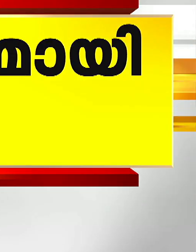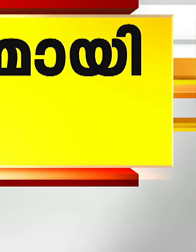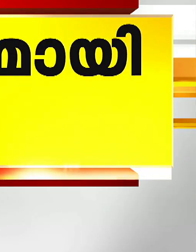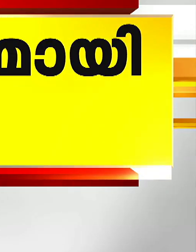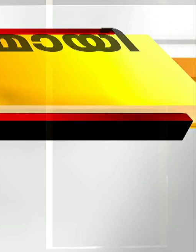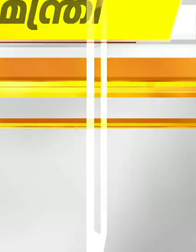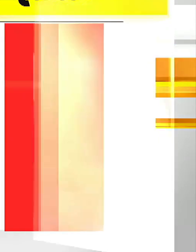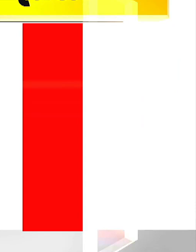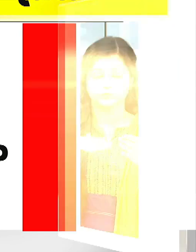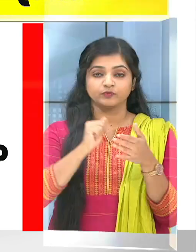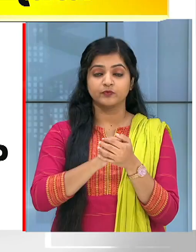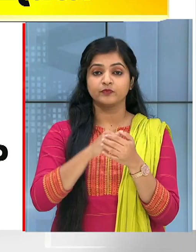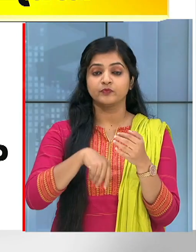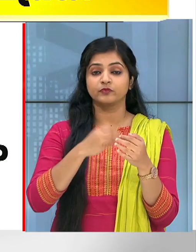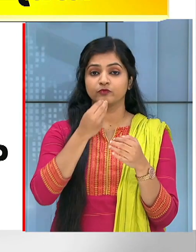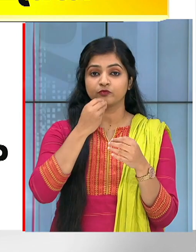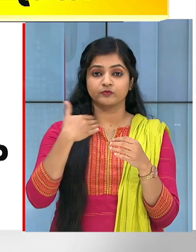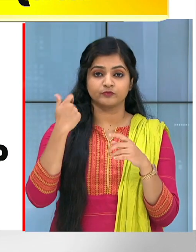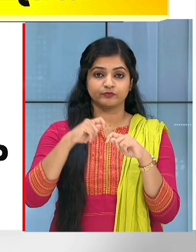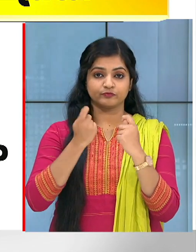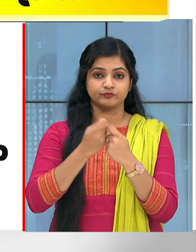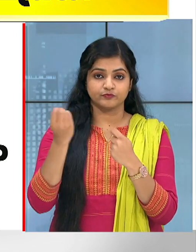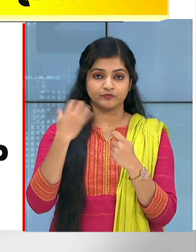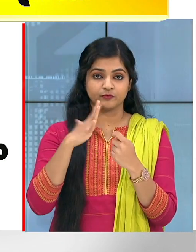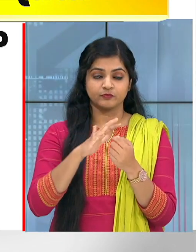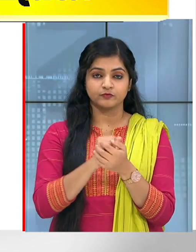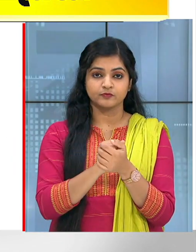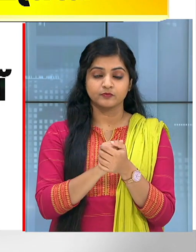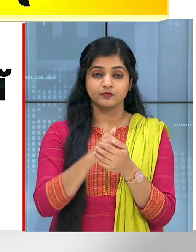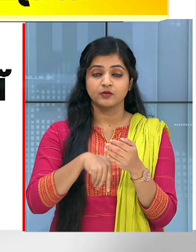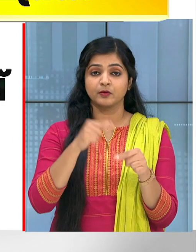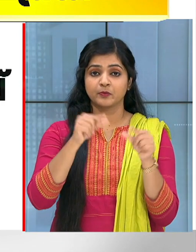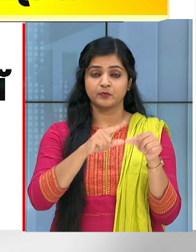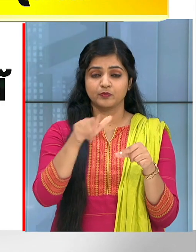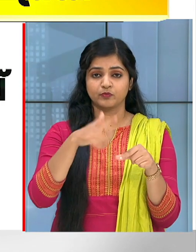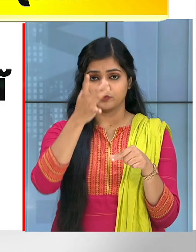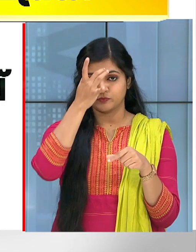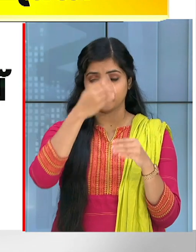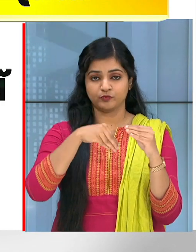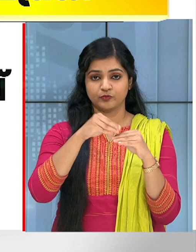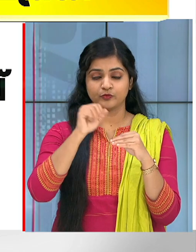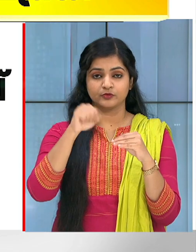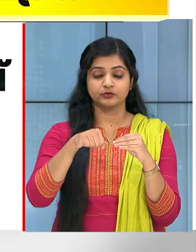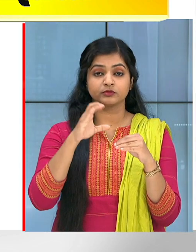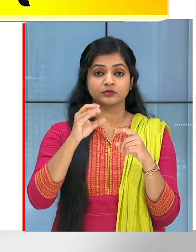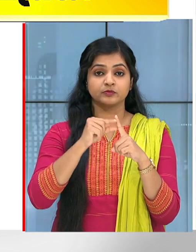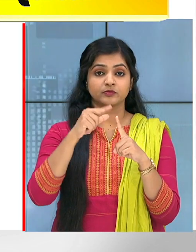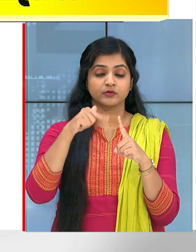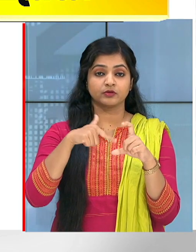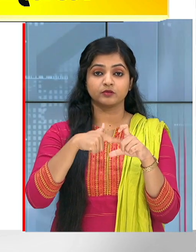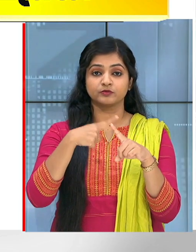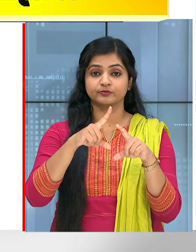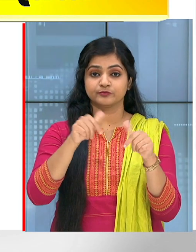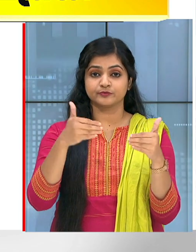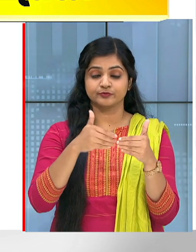ഭക്ഷ്യ സിവിൽ സപ്ലൈസ് വകുപ്പ് അറിയിച്ചിരുന്നത്. എന്തായാലും ഈ ഇത് ജനങ്ങളെ നേരിട്ട് ബാധിക്കുന്ന ഒരു പ്രശ്നം എന്ന നിലയിൽ ഇന്നത്തെ CPI സംസ്ഥാന എക്സിക്യൂട്ടീവ് യോഗം വിഷയം